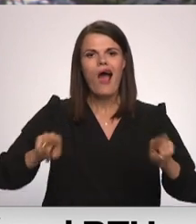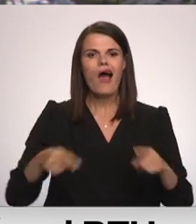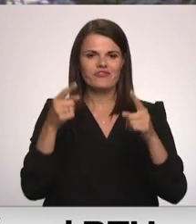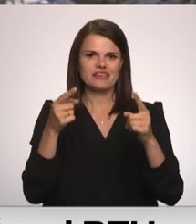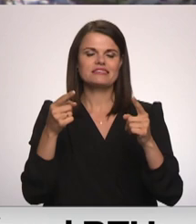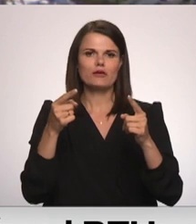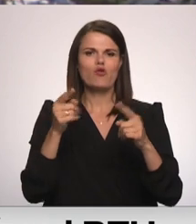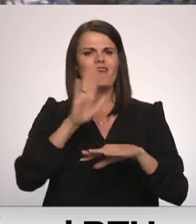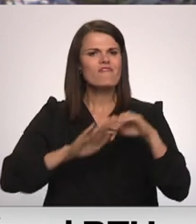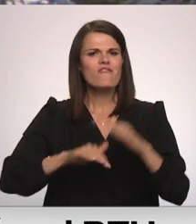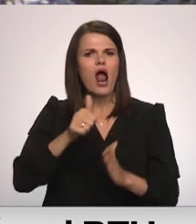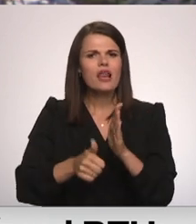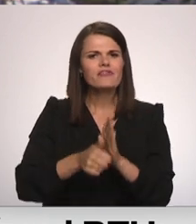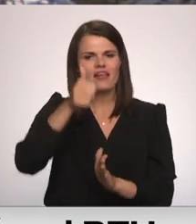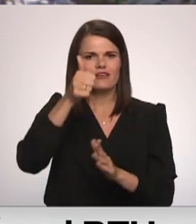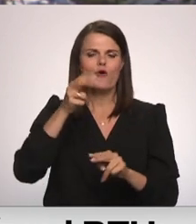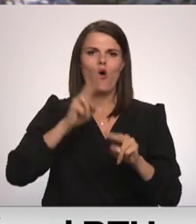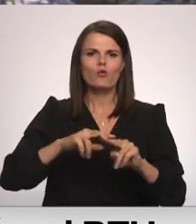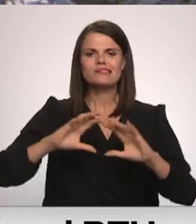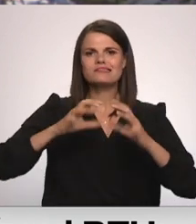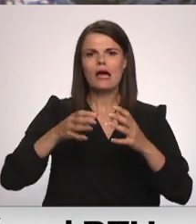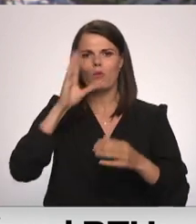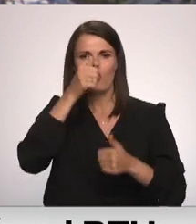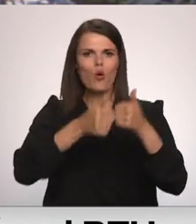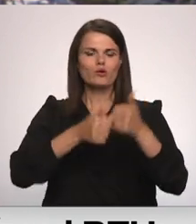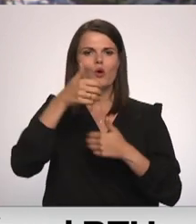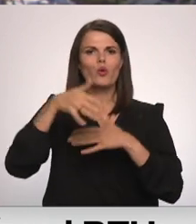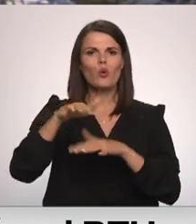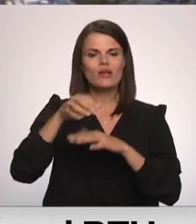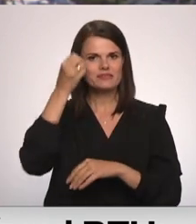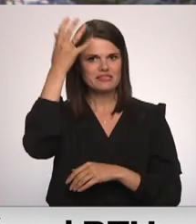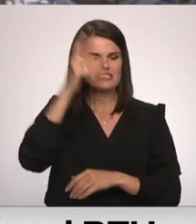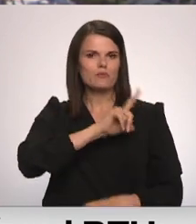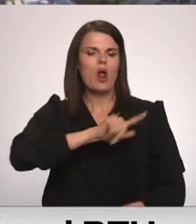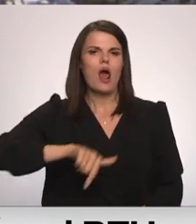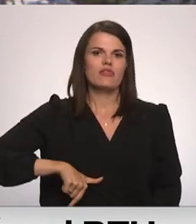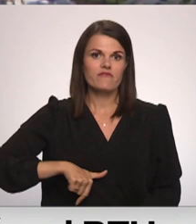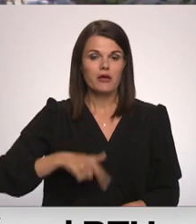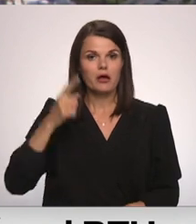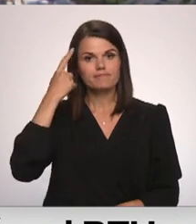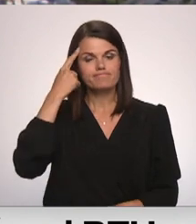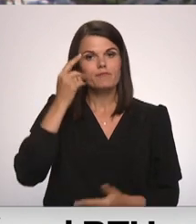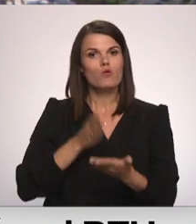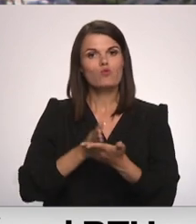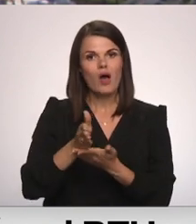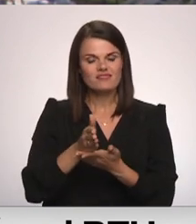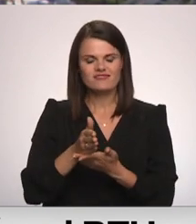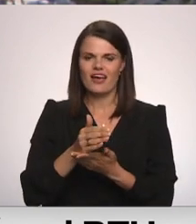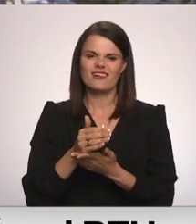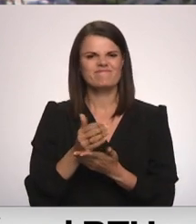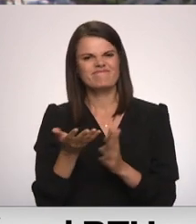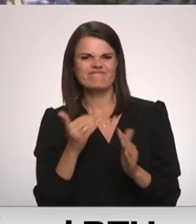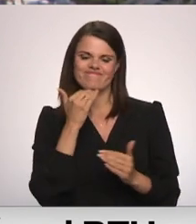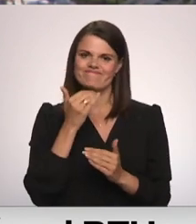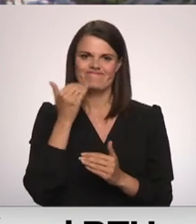un starptautiski konkurētspējīgāku jūrniecības izglītību Latvijā. Nozare par reformas nepieciešamību nav